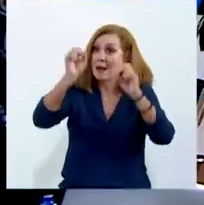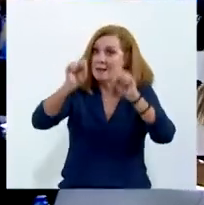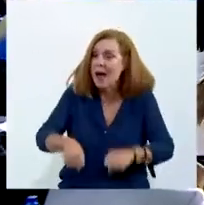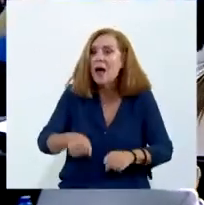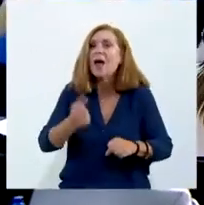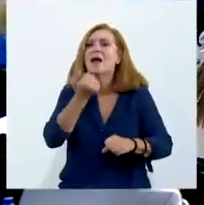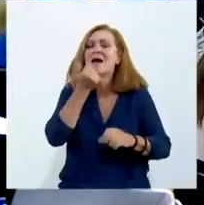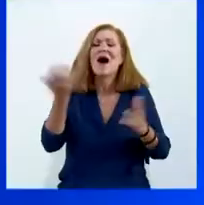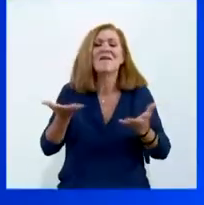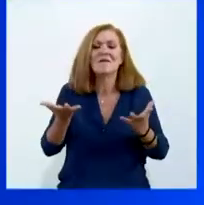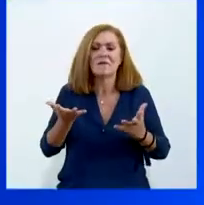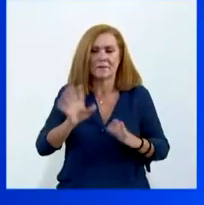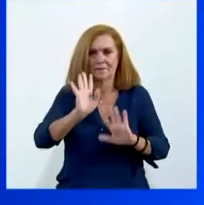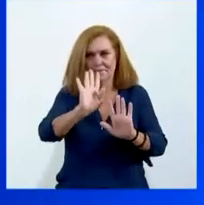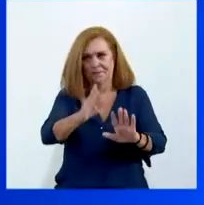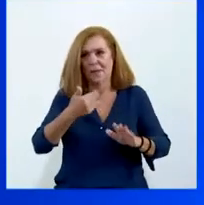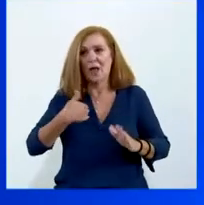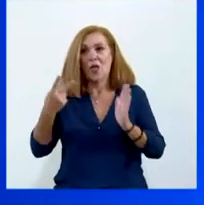Καταρχάς, το 2018 δεν ήμασταν κυβέρνηση.